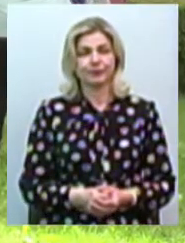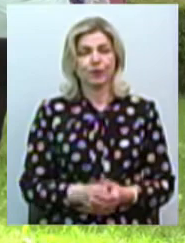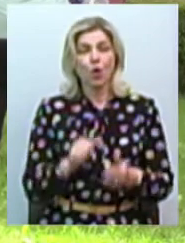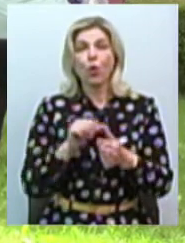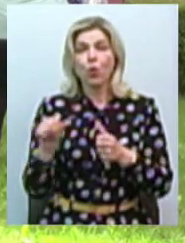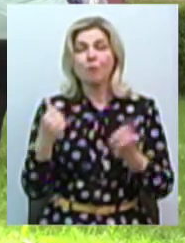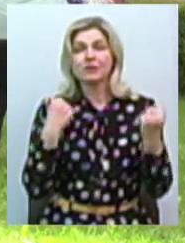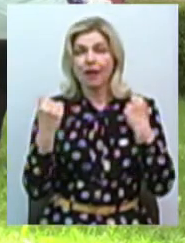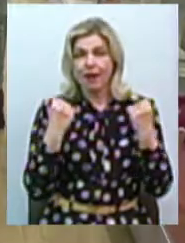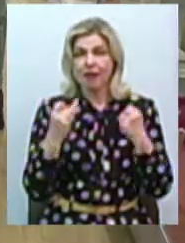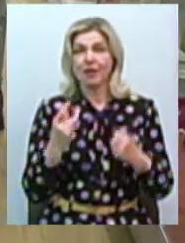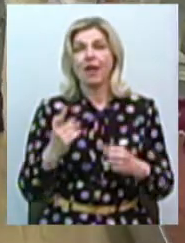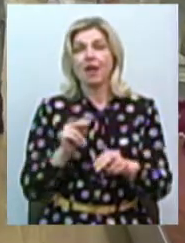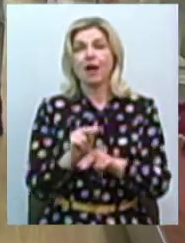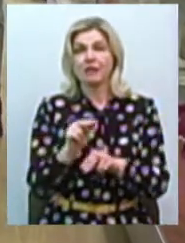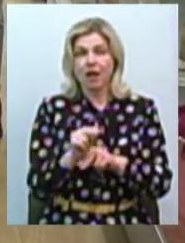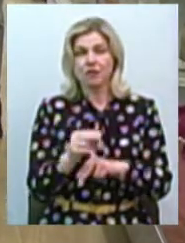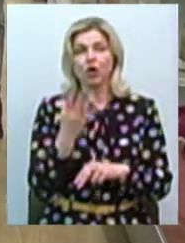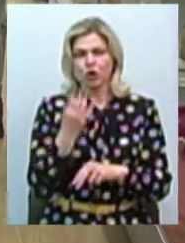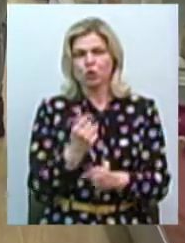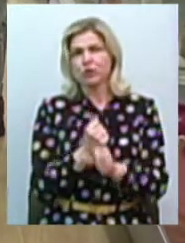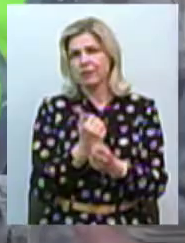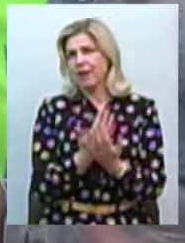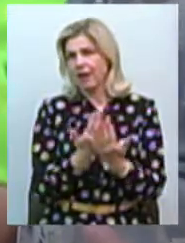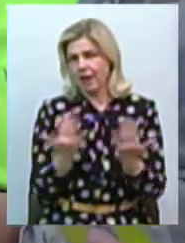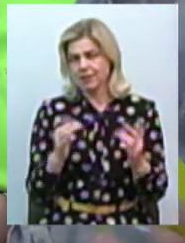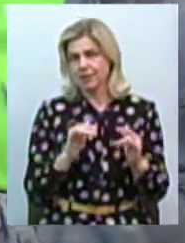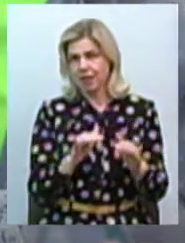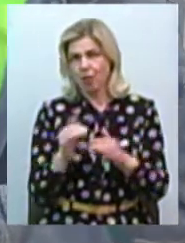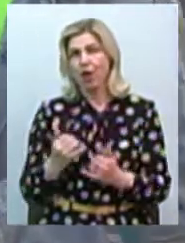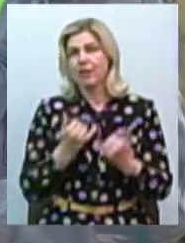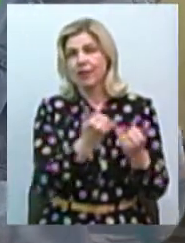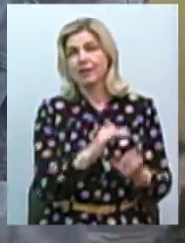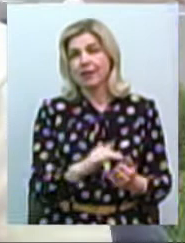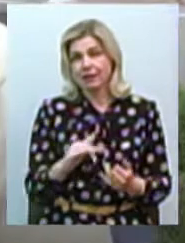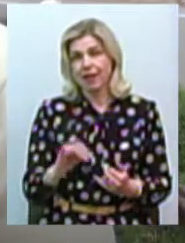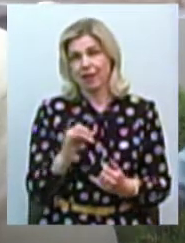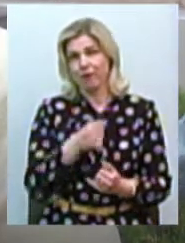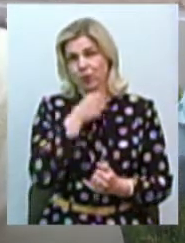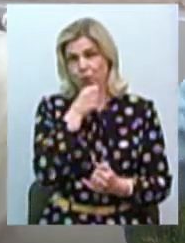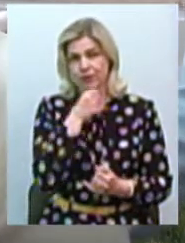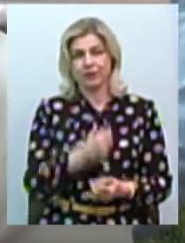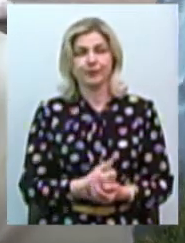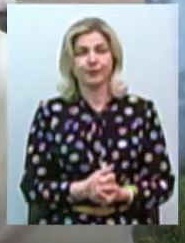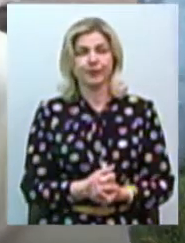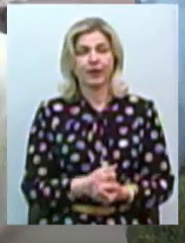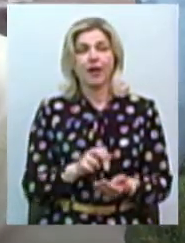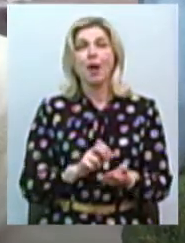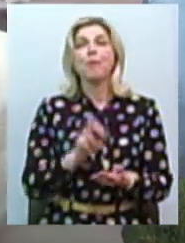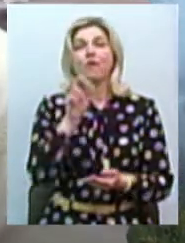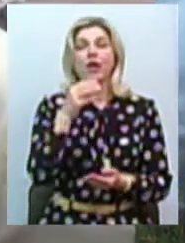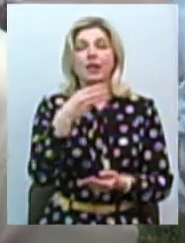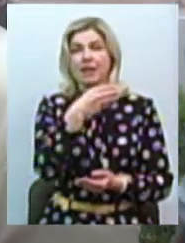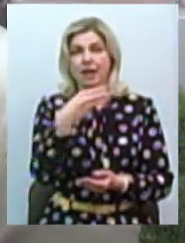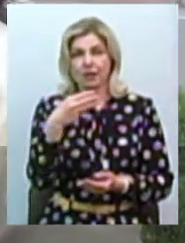та майстер-класу, в музеї організували ще низку заходів для дітей та дорослих. Потім піднімаються на другий поверх, на третій